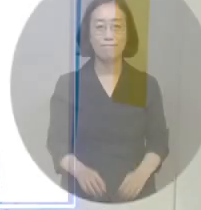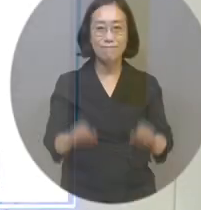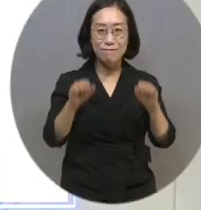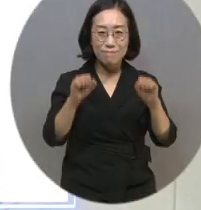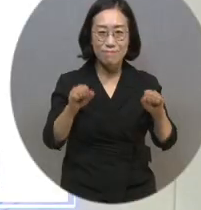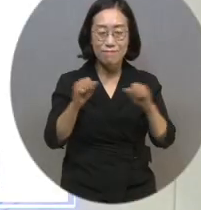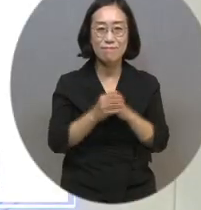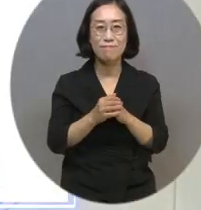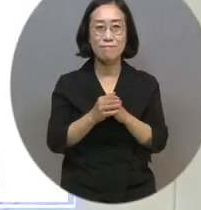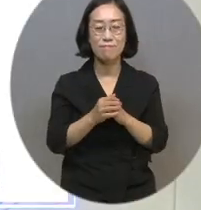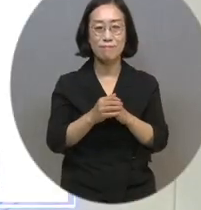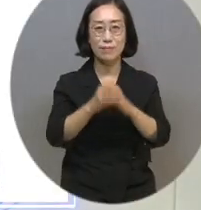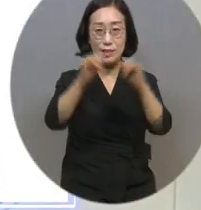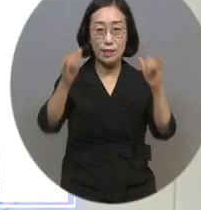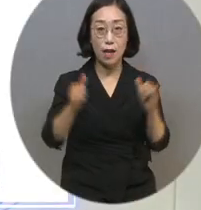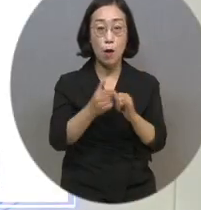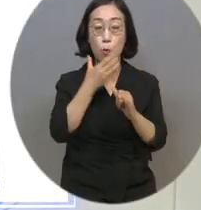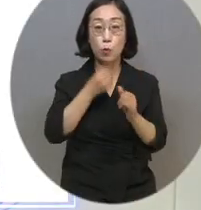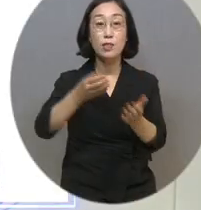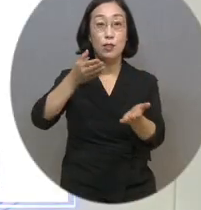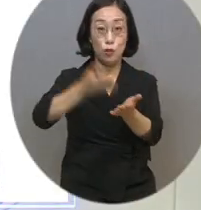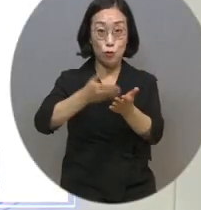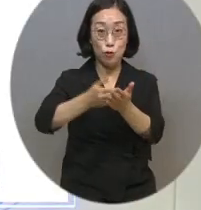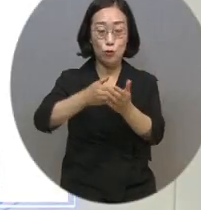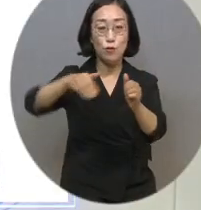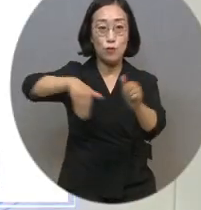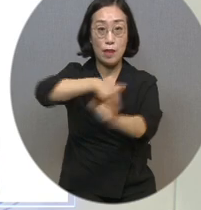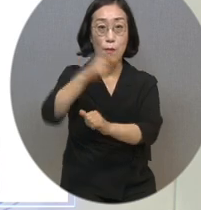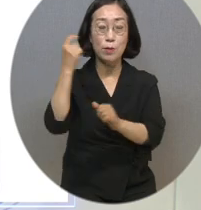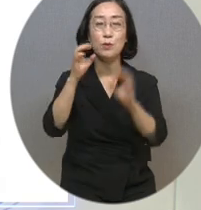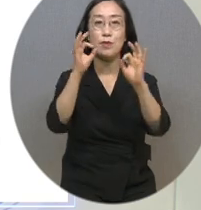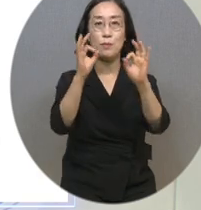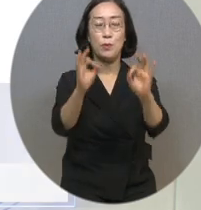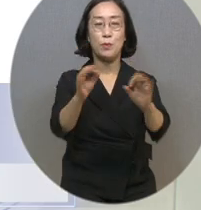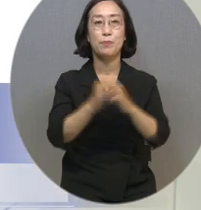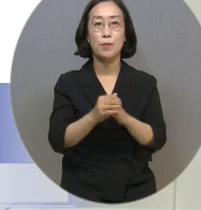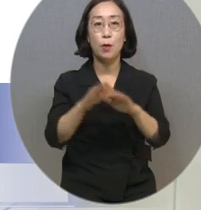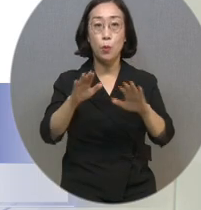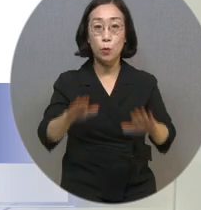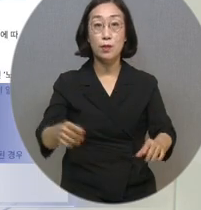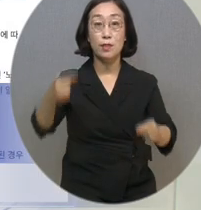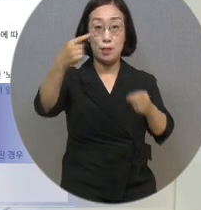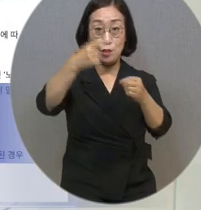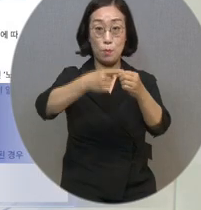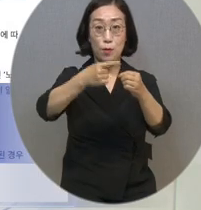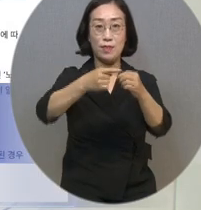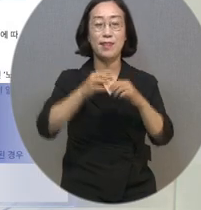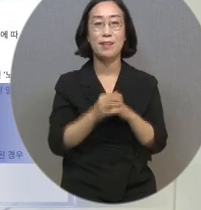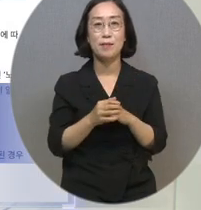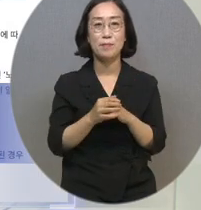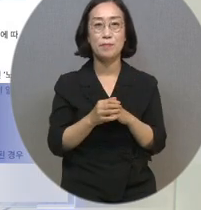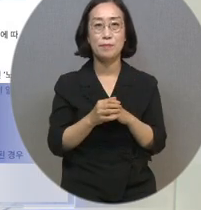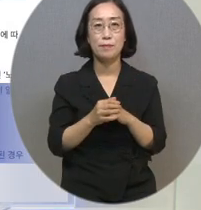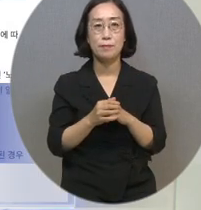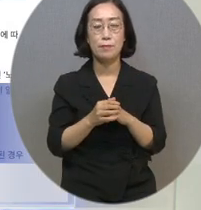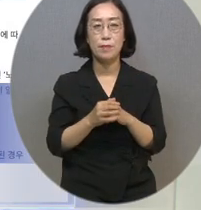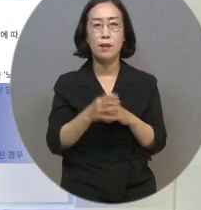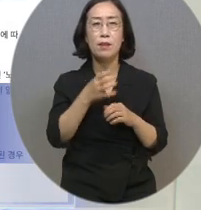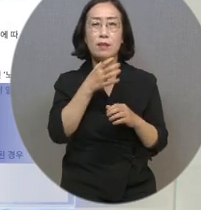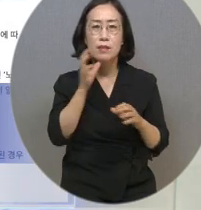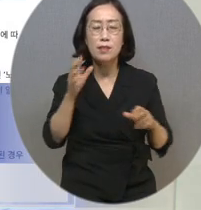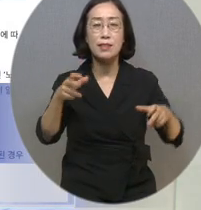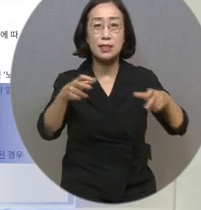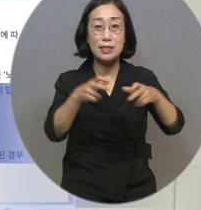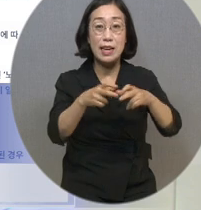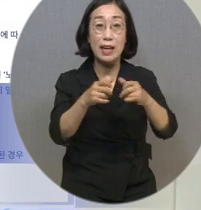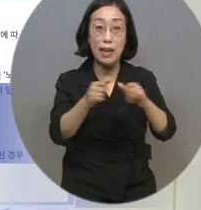안녕하세요. 지금부터 웰페어 뉴스와 함께 사회복지계 이슈를 만나봅니다. 오늘 첫 번째 소식입니다. 고령장애인의